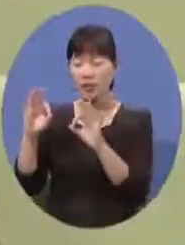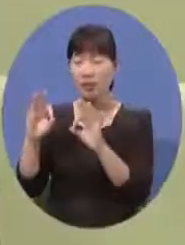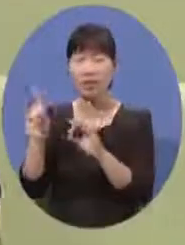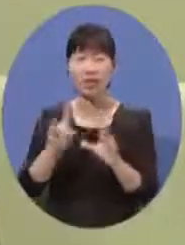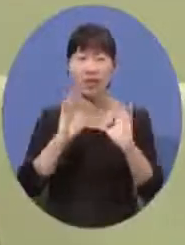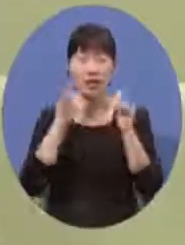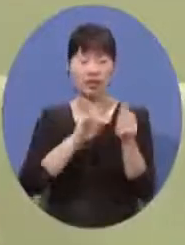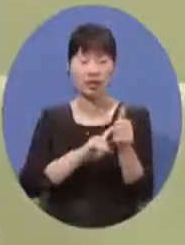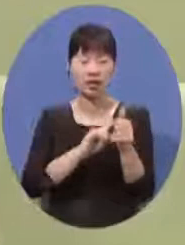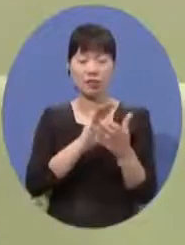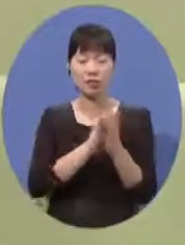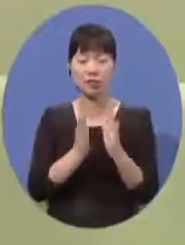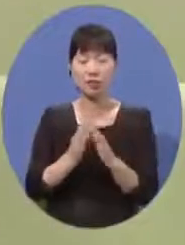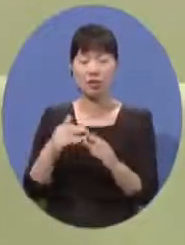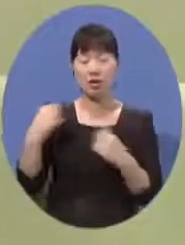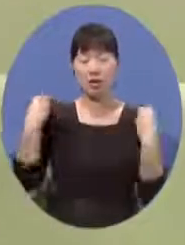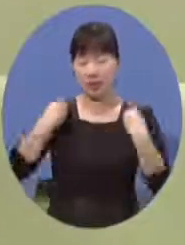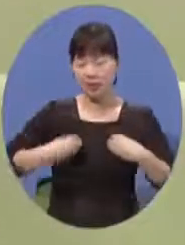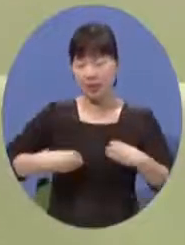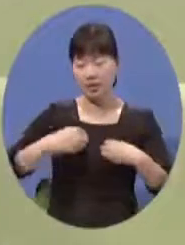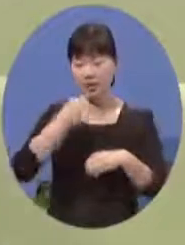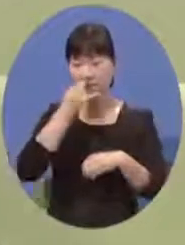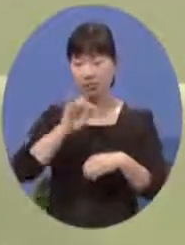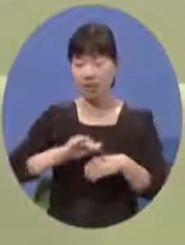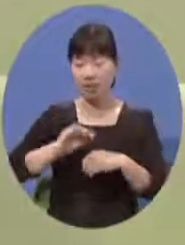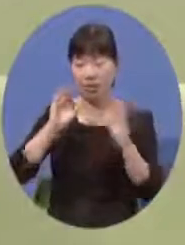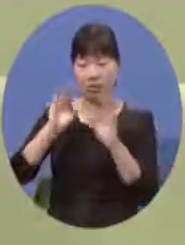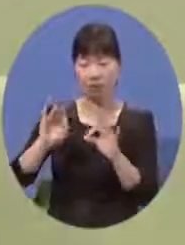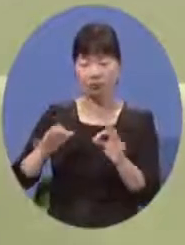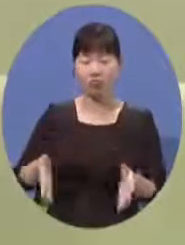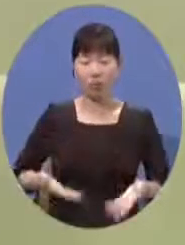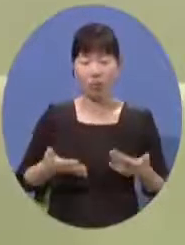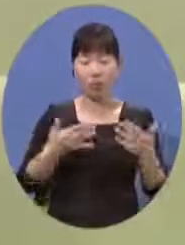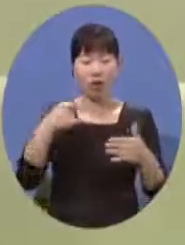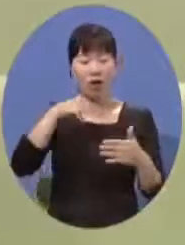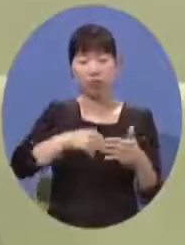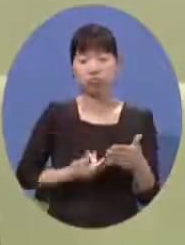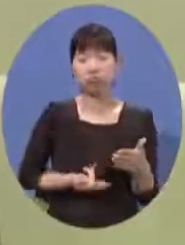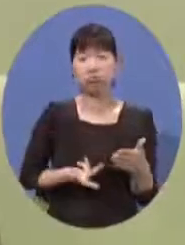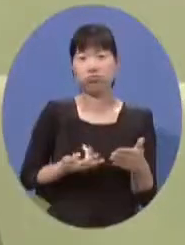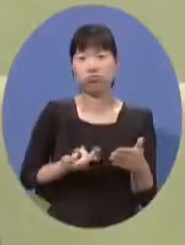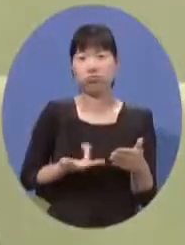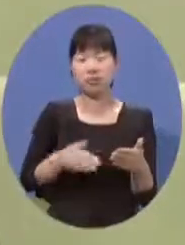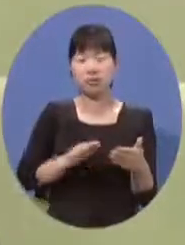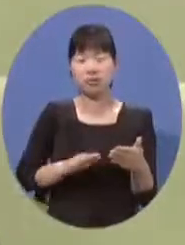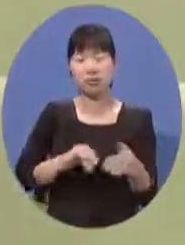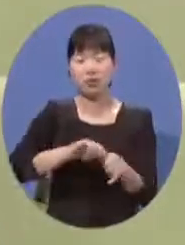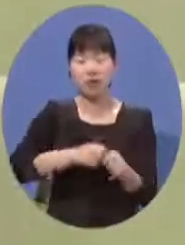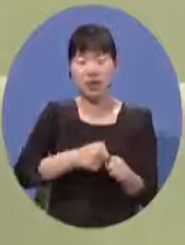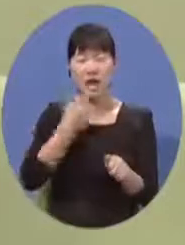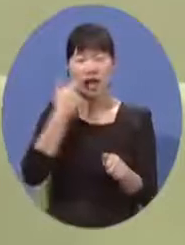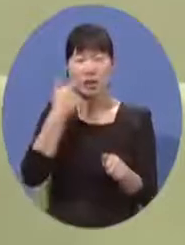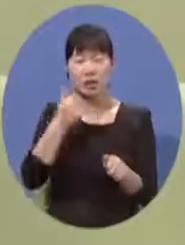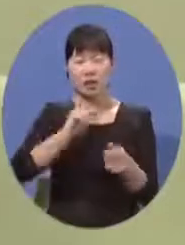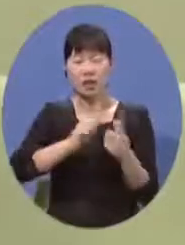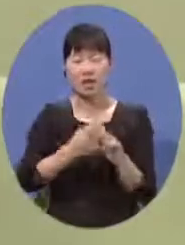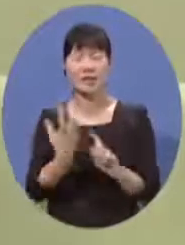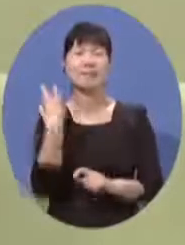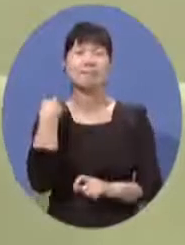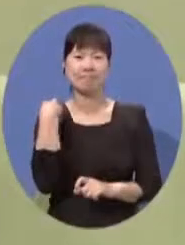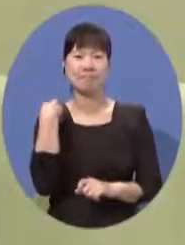어떤 아이가 이제 유치원 가방을 맸는데 제가 보기에 유치원 가방 굉장히 가볍습니다. 안에 든 게 없거든요. 근데 그걸 굳이 아버지가 들어주겠다고